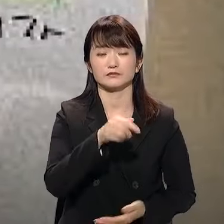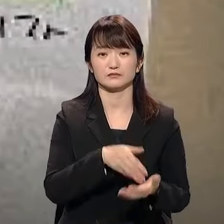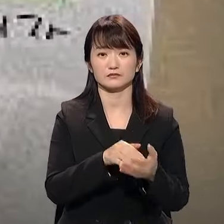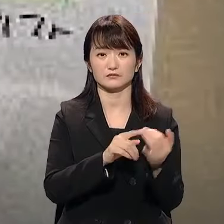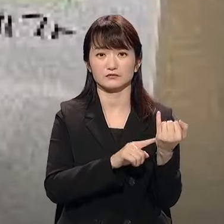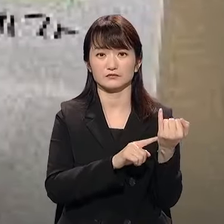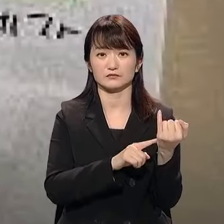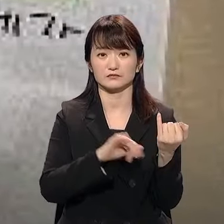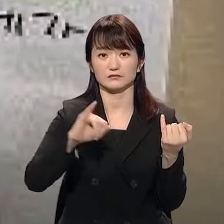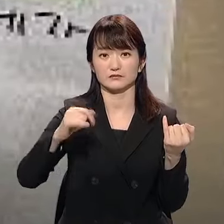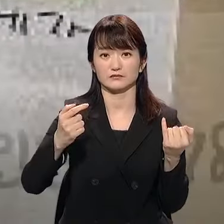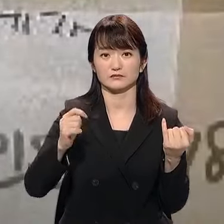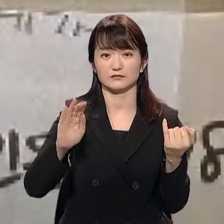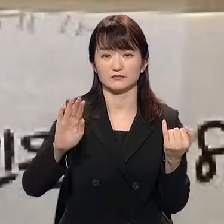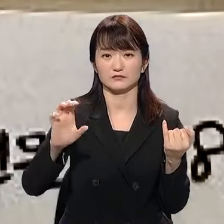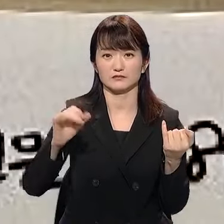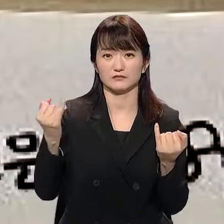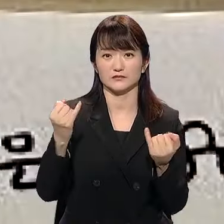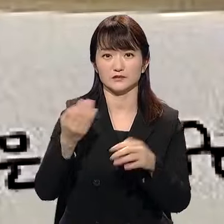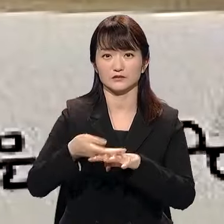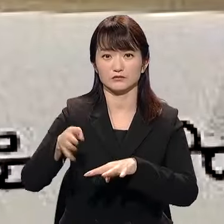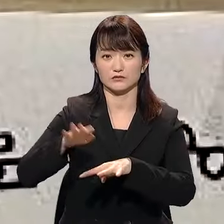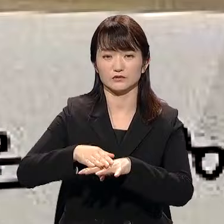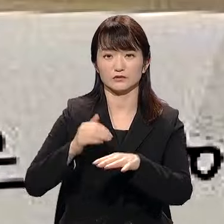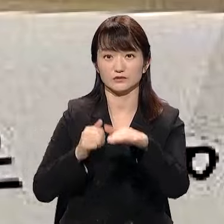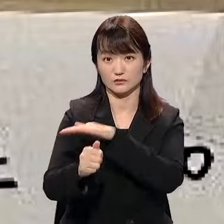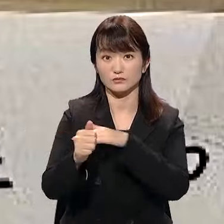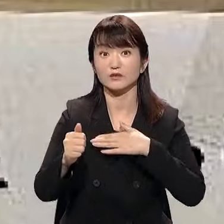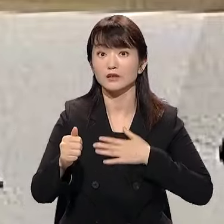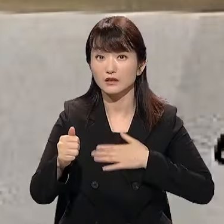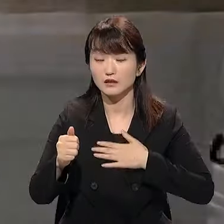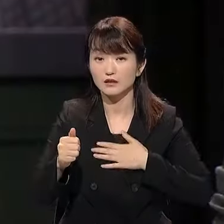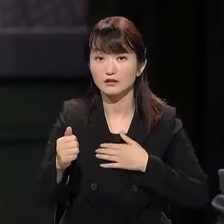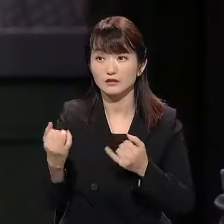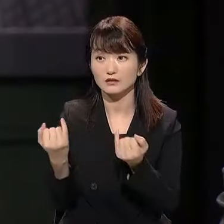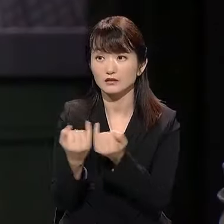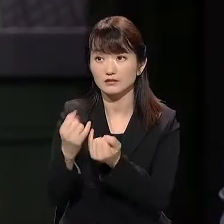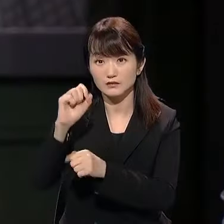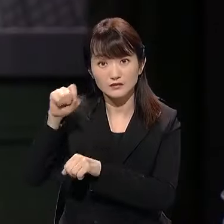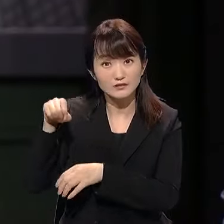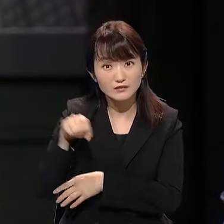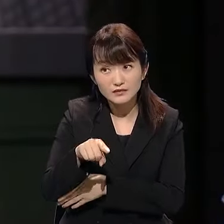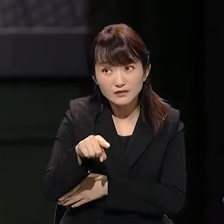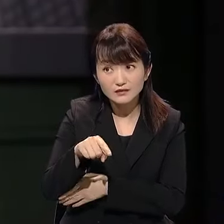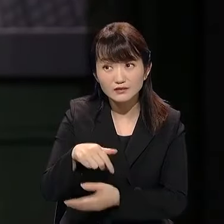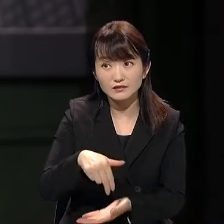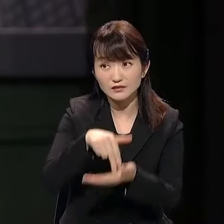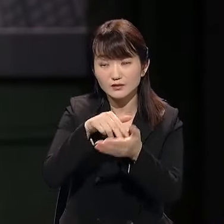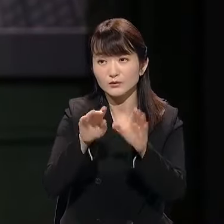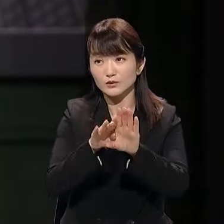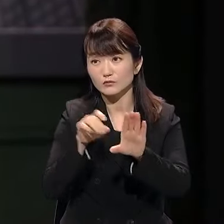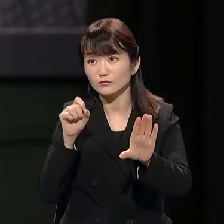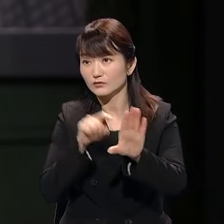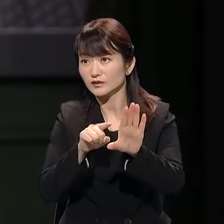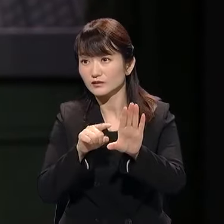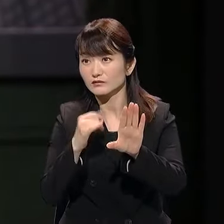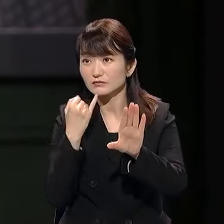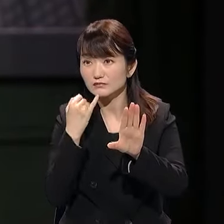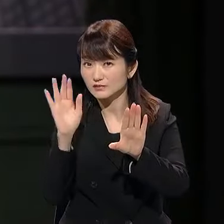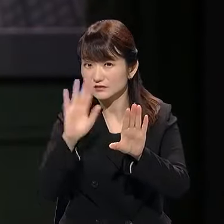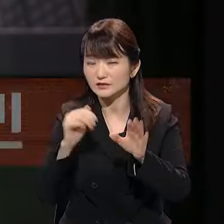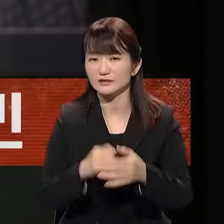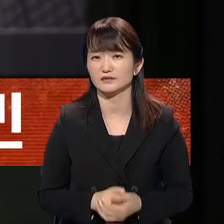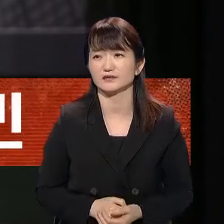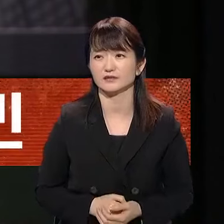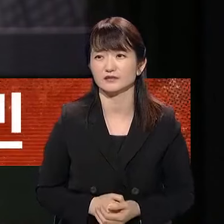제가 알기로는 jtbc 여자 풋살 대표인 걸로 아는데 자 여자 킥은 엘베 문 차도 괜찮은 겁니까 아 그렇지 않죠이 차는